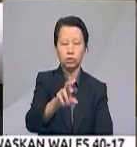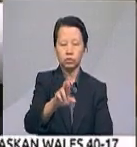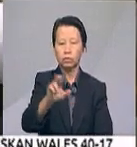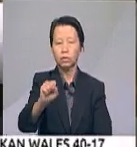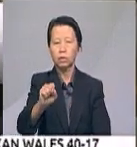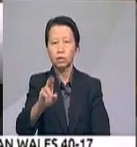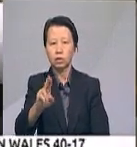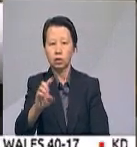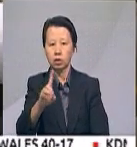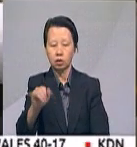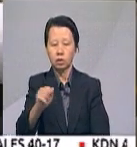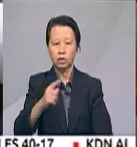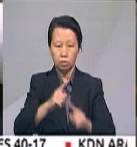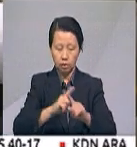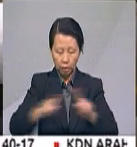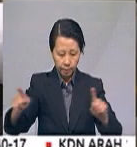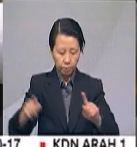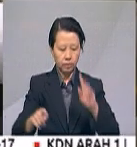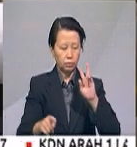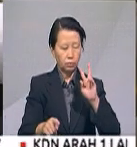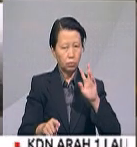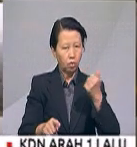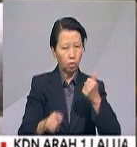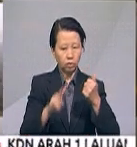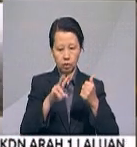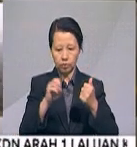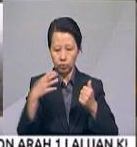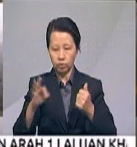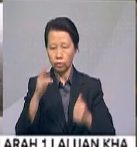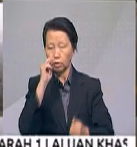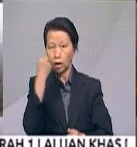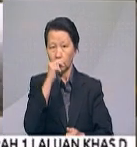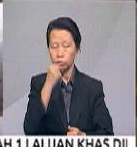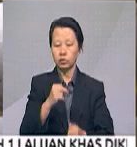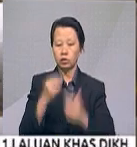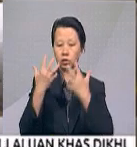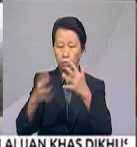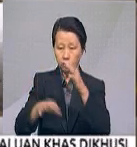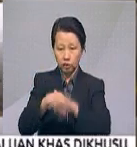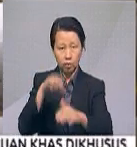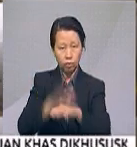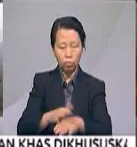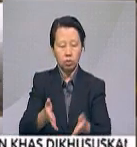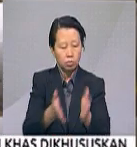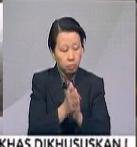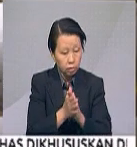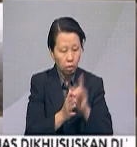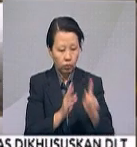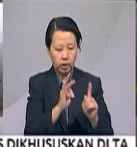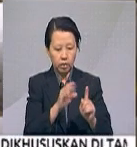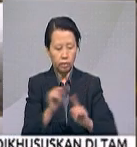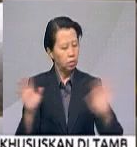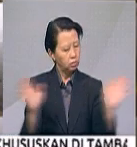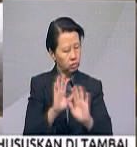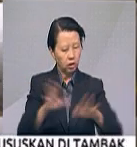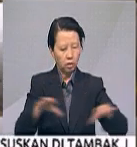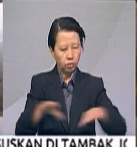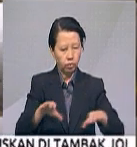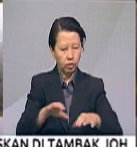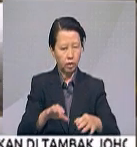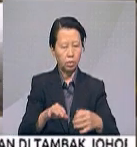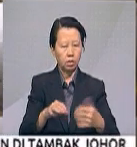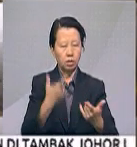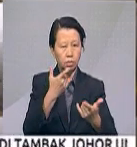Bagaimanapun, pada Oktober 2009, Dato' Sri Najib masuk campur dan meminta pihak 1MDB supaya tidak melakukan penilaian